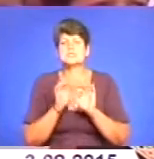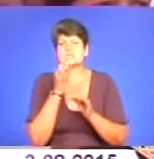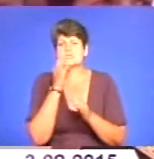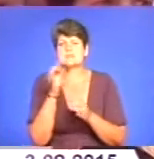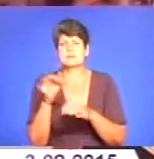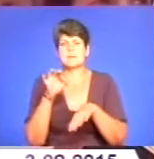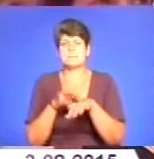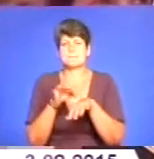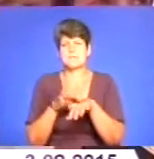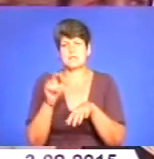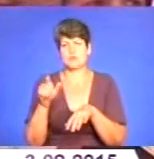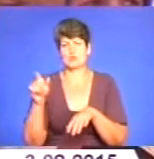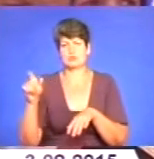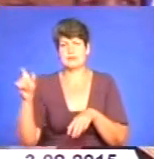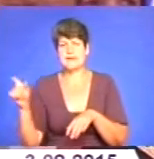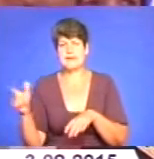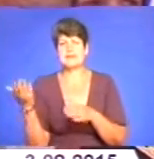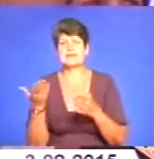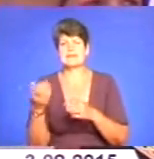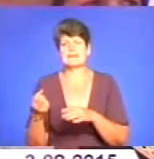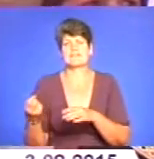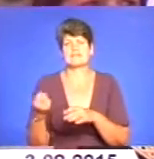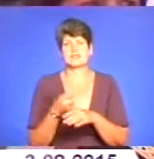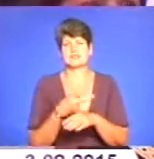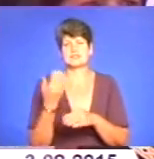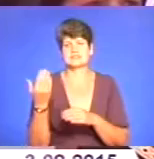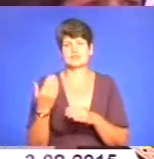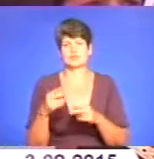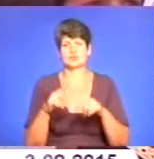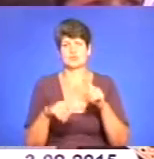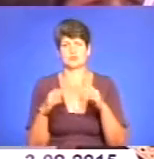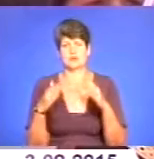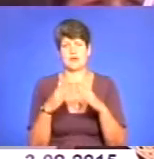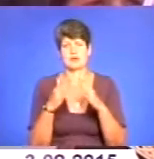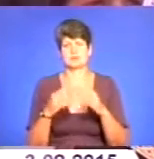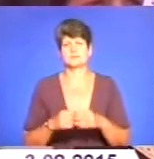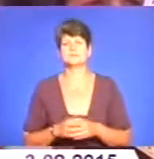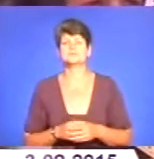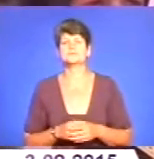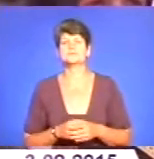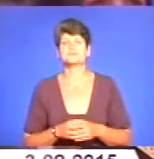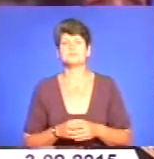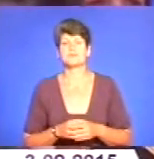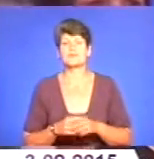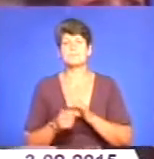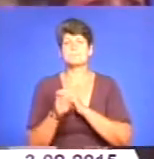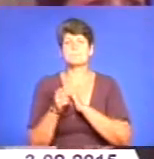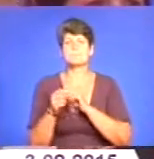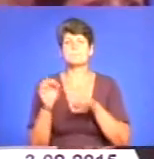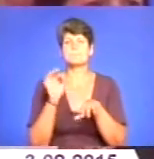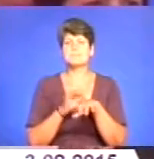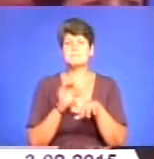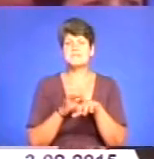людей, яких виганяють з їхньої рідної хати? Біль народу,